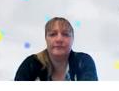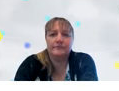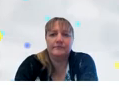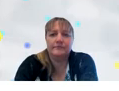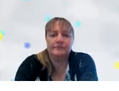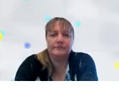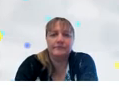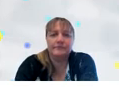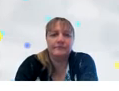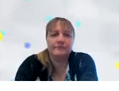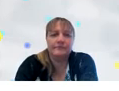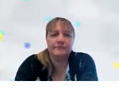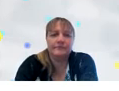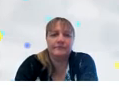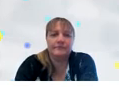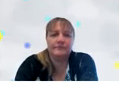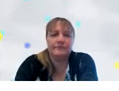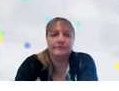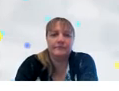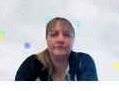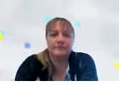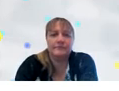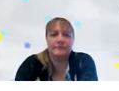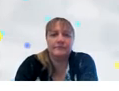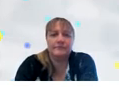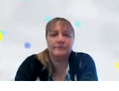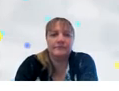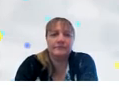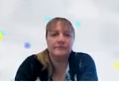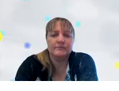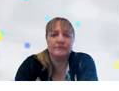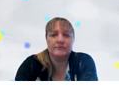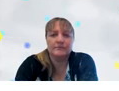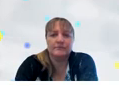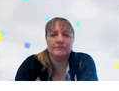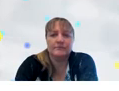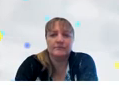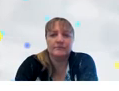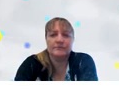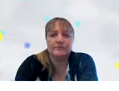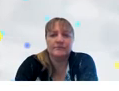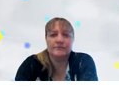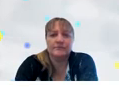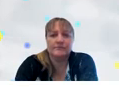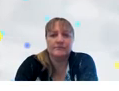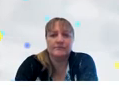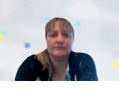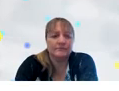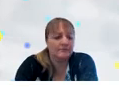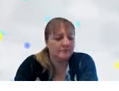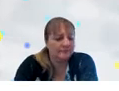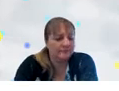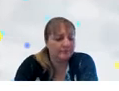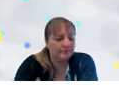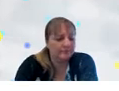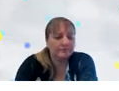grundschule welche möglichkeiten gibt es da dann schauen wir uns an was ich jetzt dieses projekt assistenz für digitale